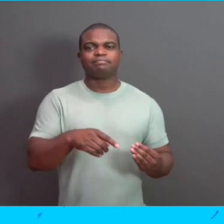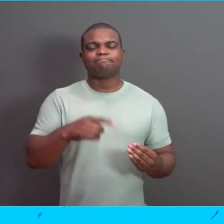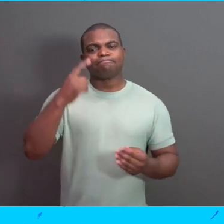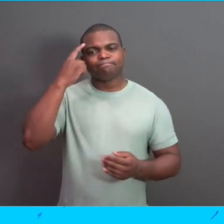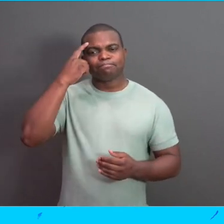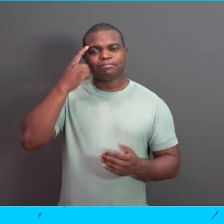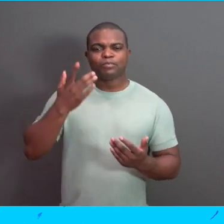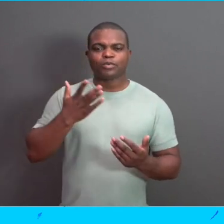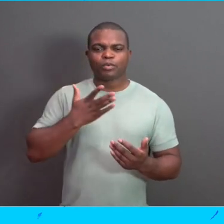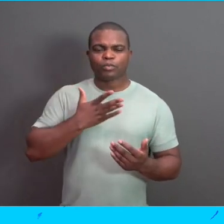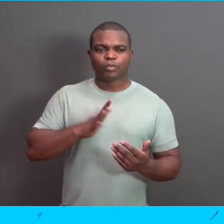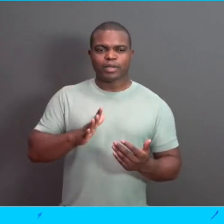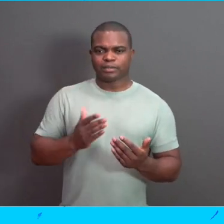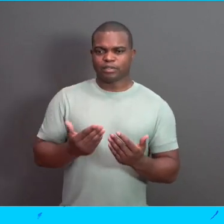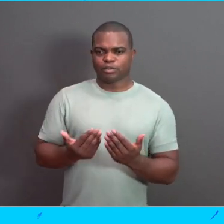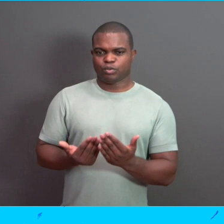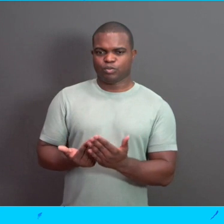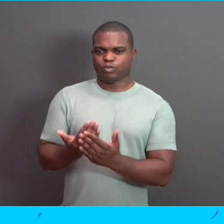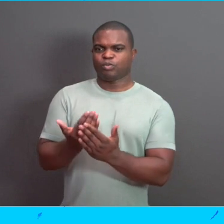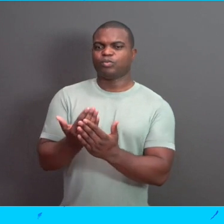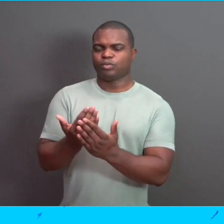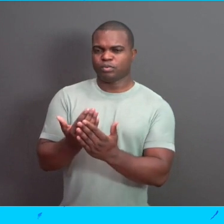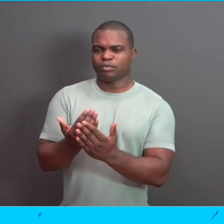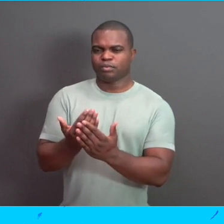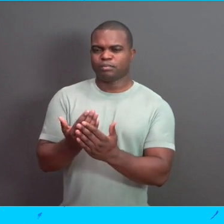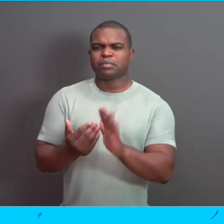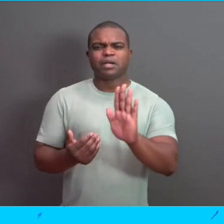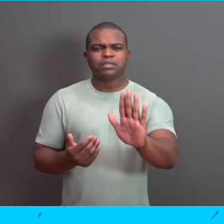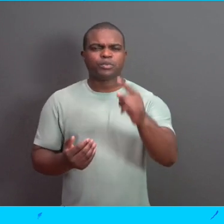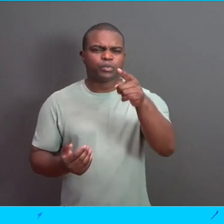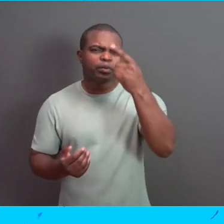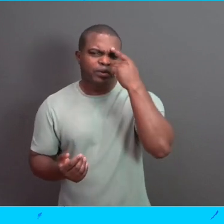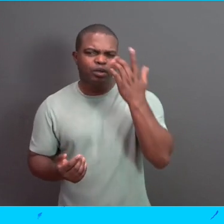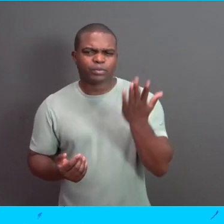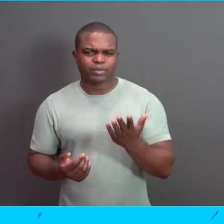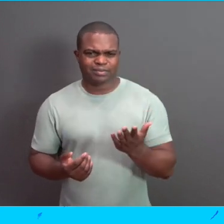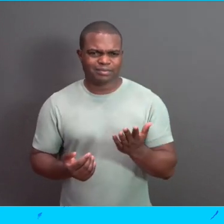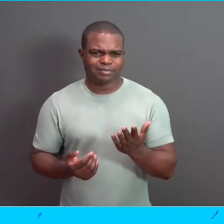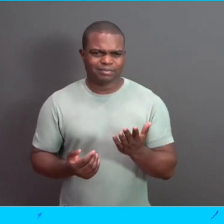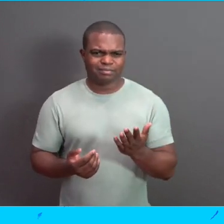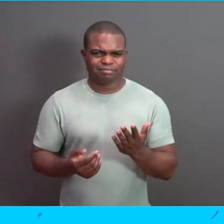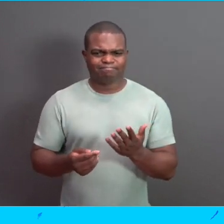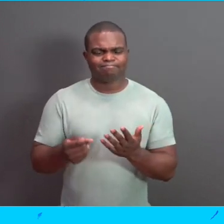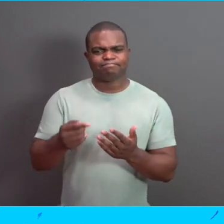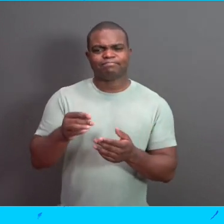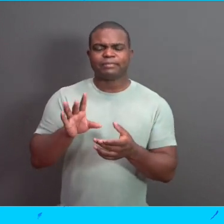quelque chose de nouveau pour moi. Qu'est-ce que vous pensez, Jen, sur le même sujet?